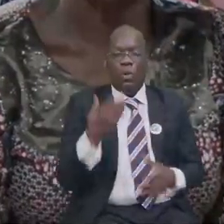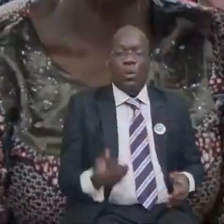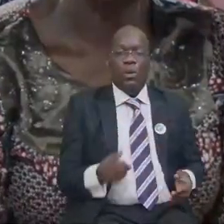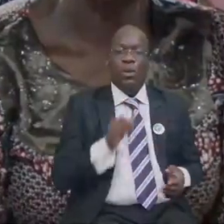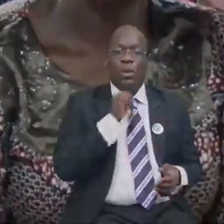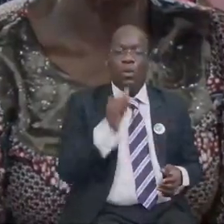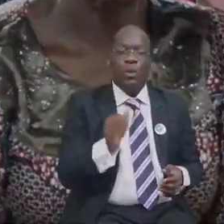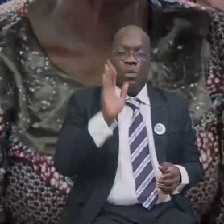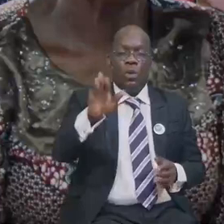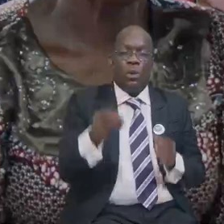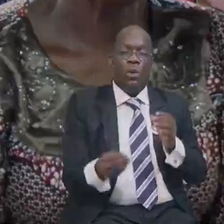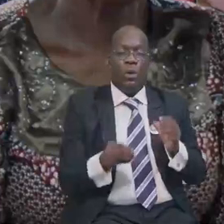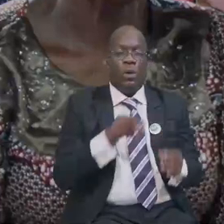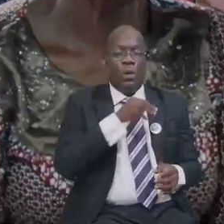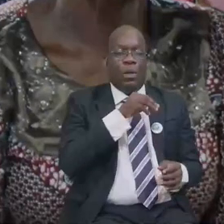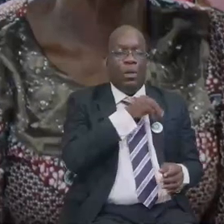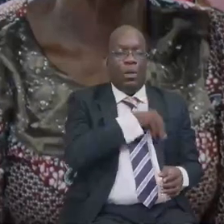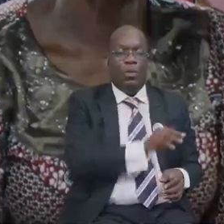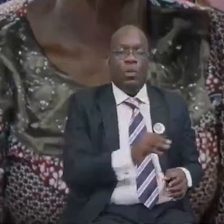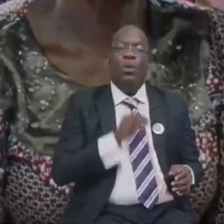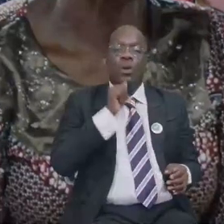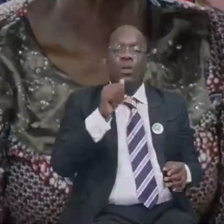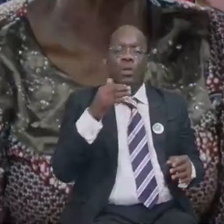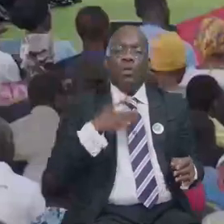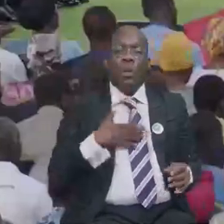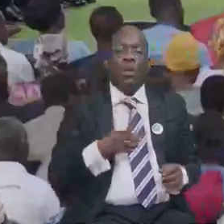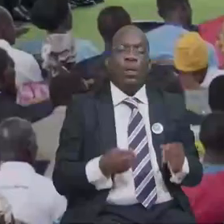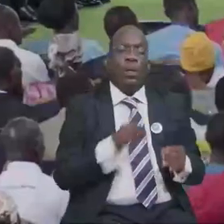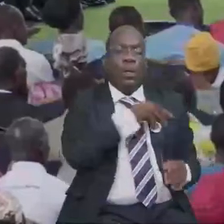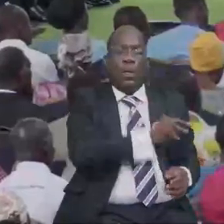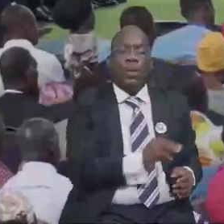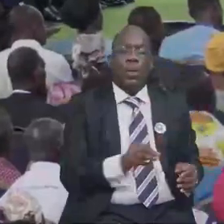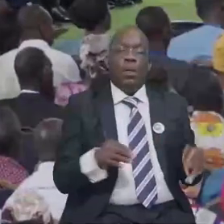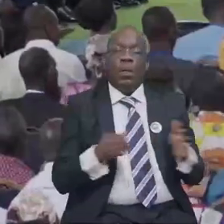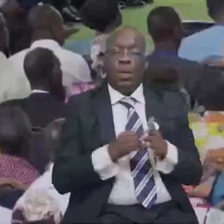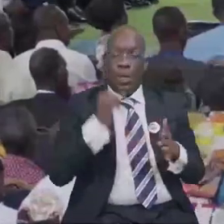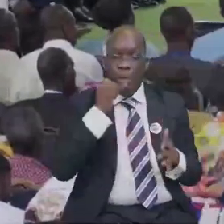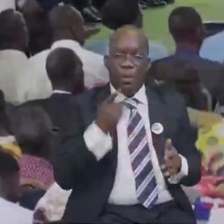pas ton ministère, pas mon ministère, c'est le royaume de Dieu.